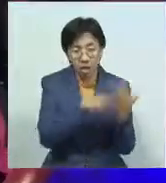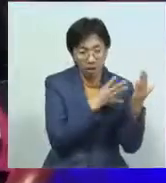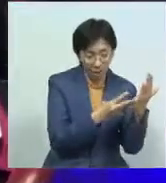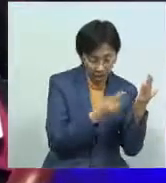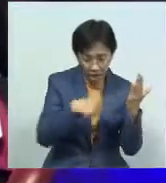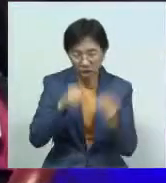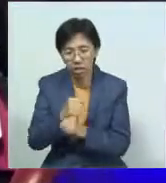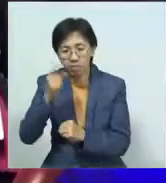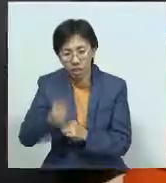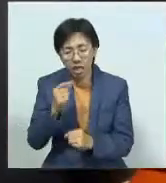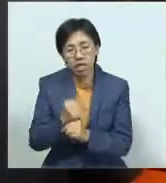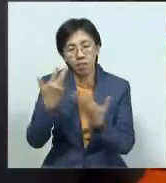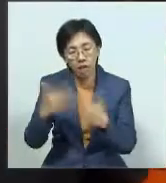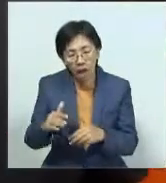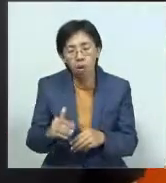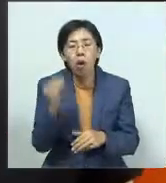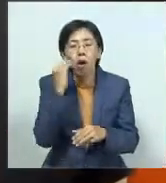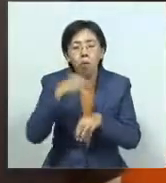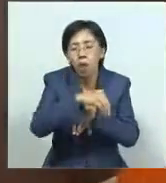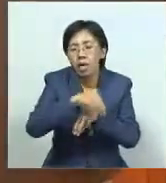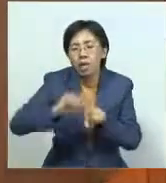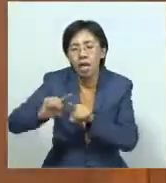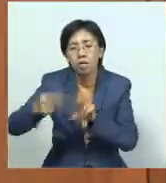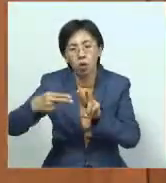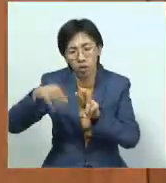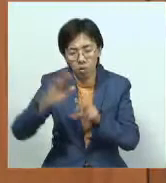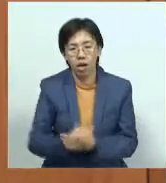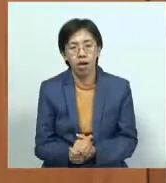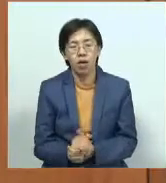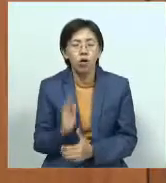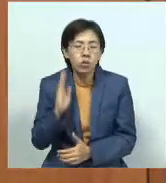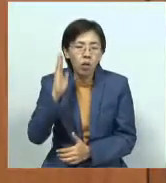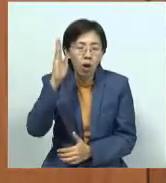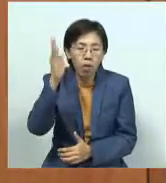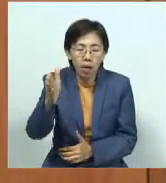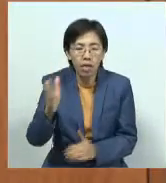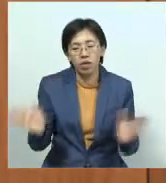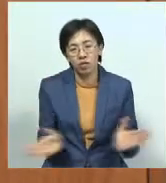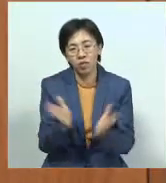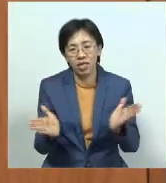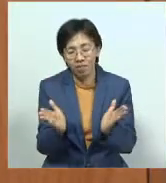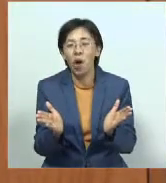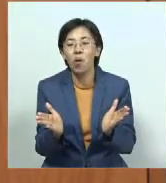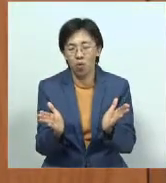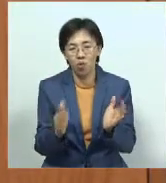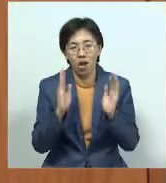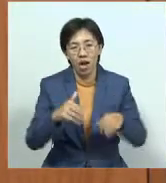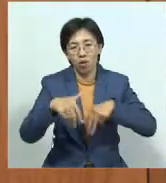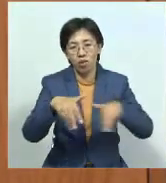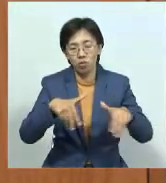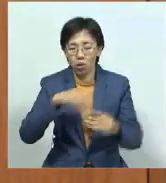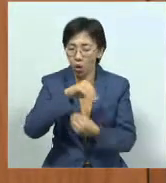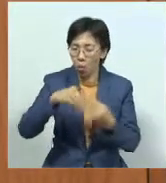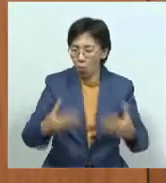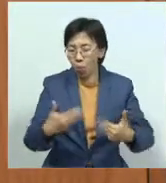แล้วด้วยทั้ง 20,000 กว่าหมู่บ้านครับจากนี้เป็นต้นไปผมคิดว่าการสร้างมูลค่าเพิ่มก็จะสามารถทำได้อีกม